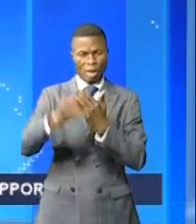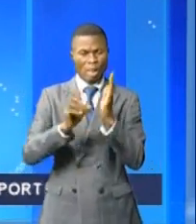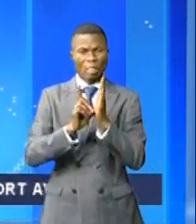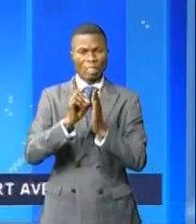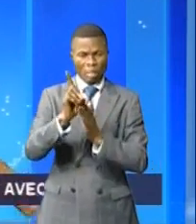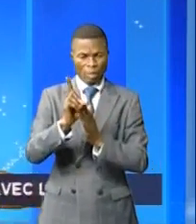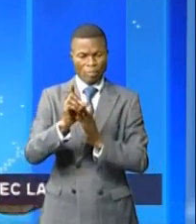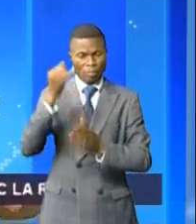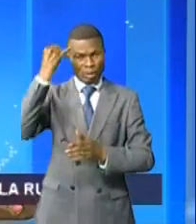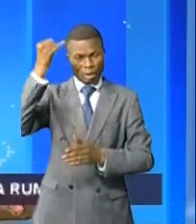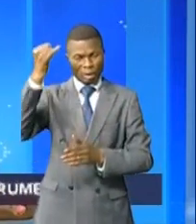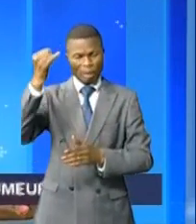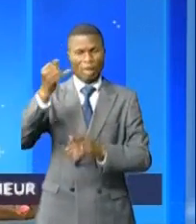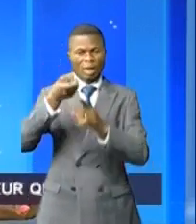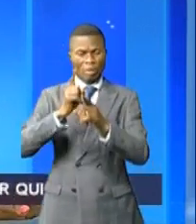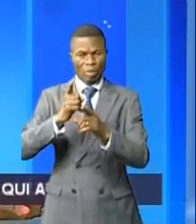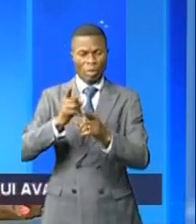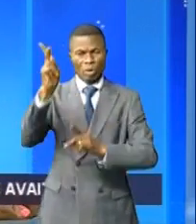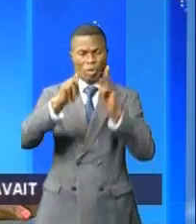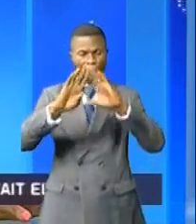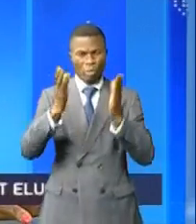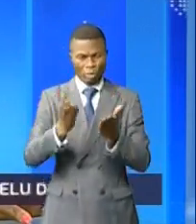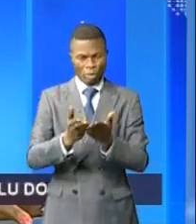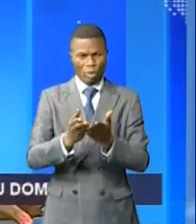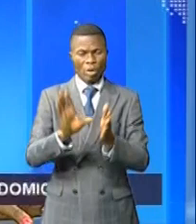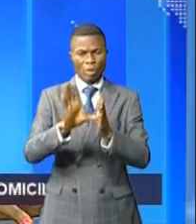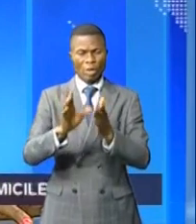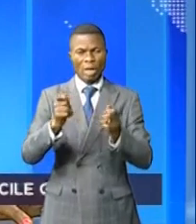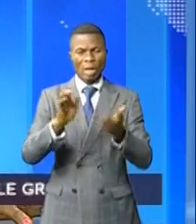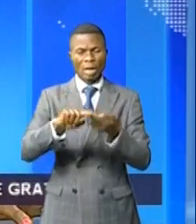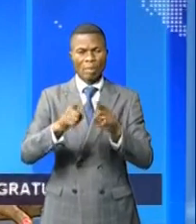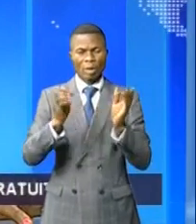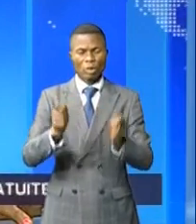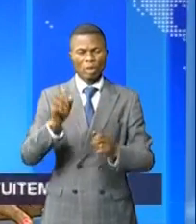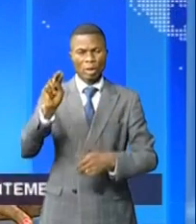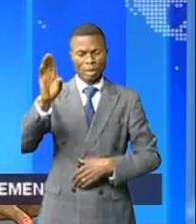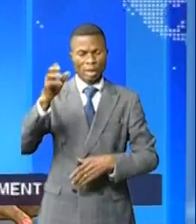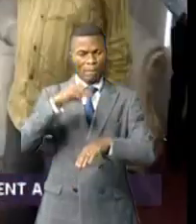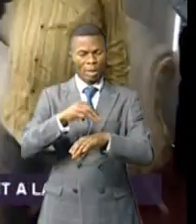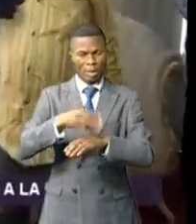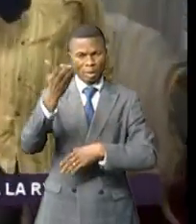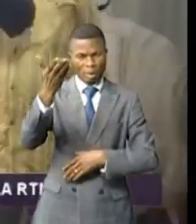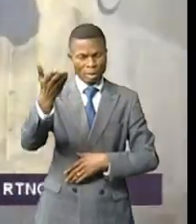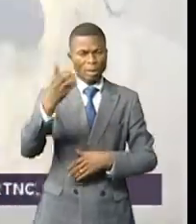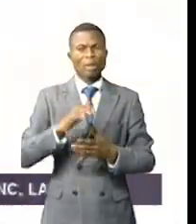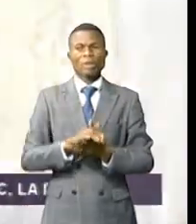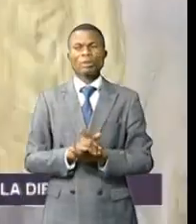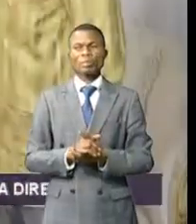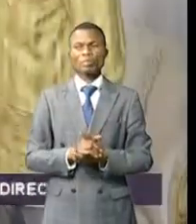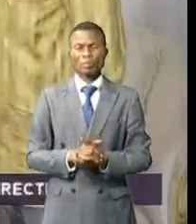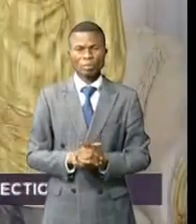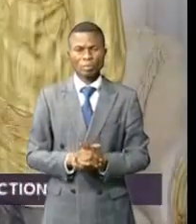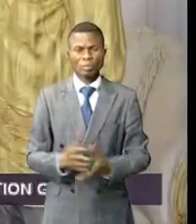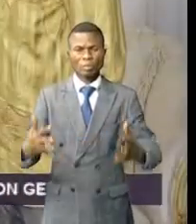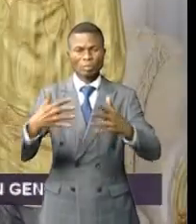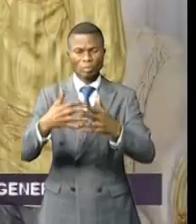développement initiés en faveur de la population. Un reportage de nos confrères de la RTNC Matadi. La